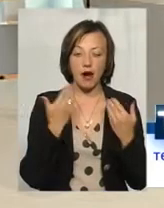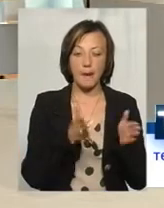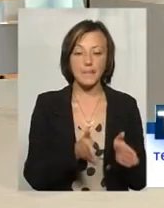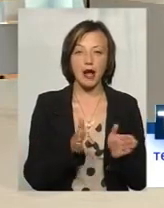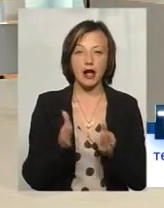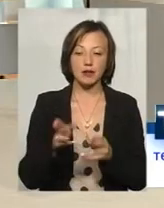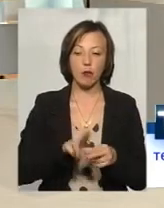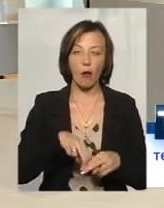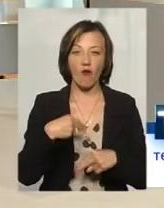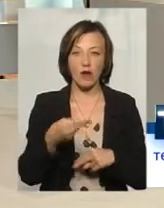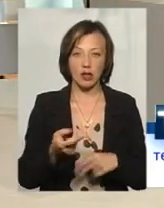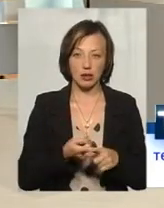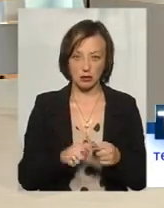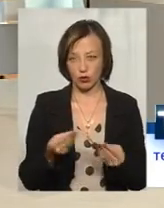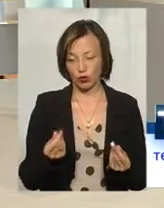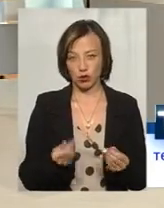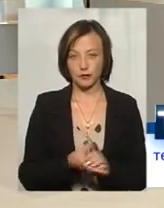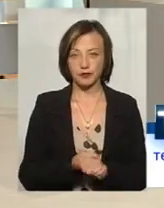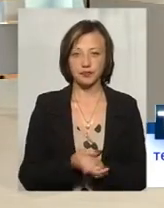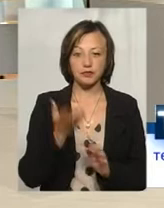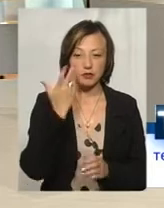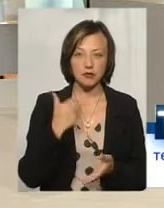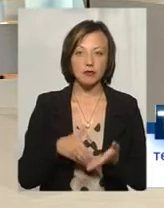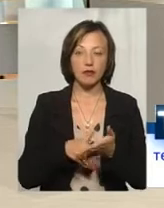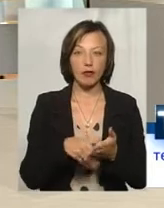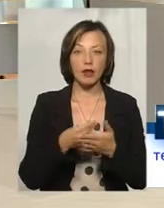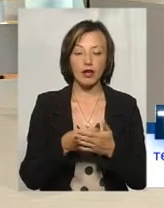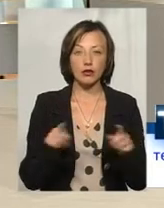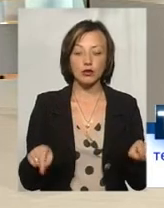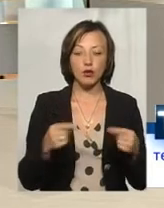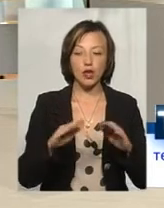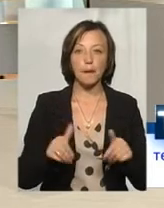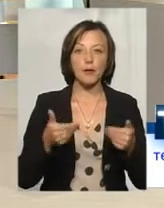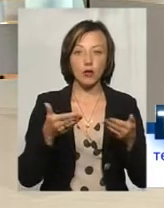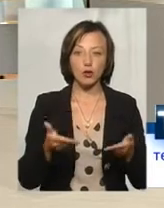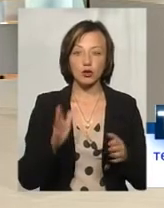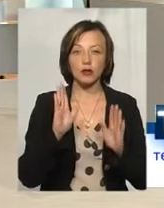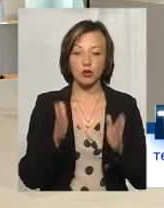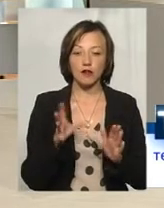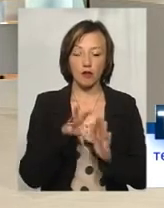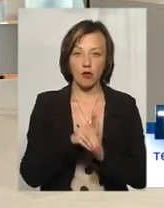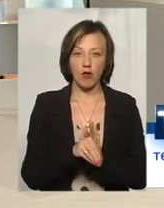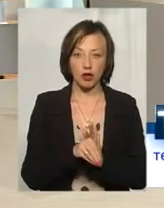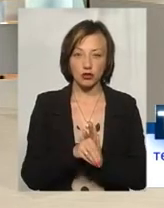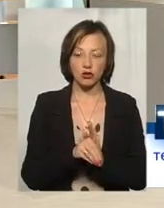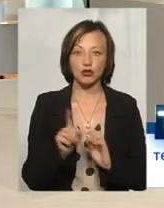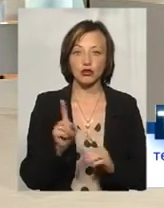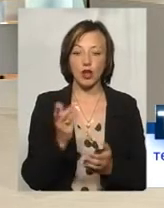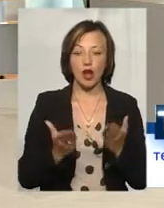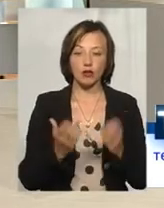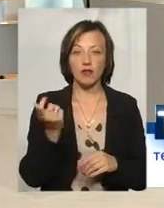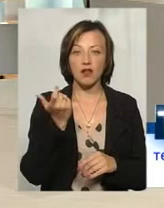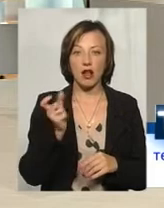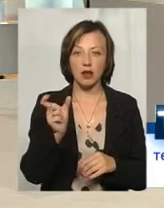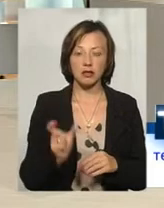механізму повернення цих коштів. При стимулюючому тарифоутворенні пропонується і буде впроваджено, що якщо